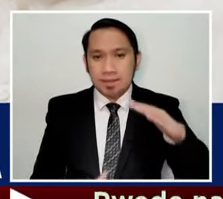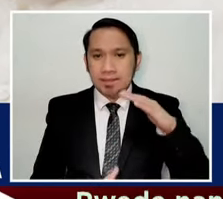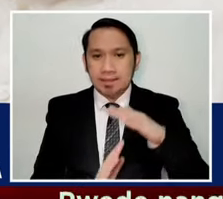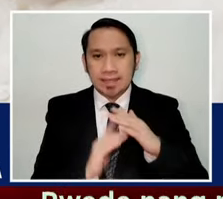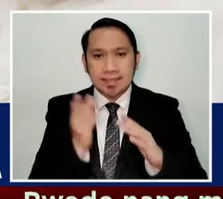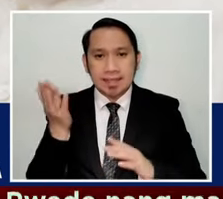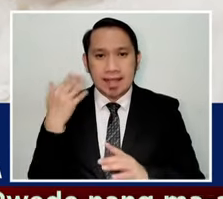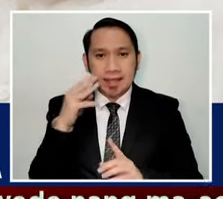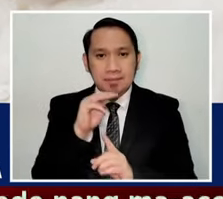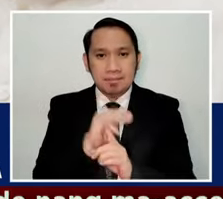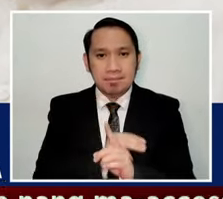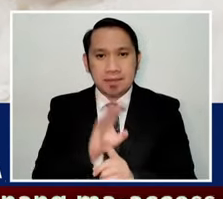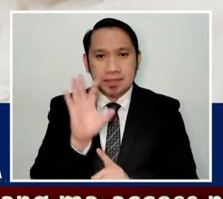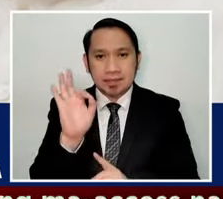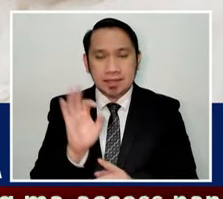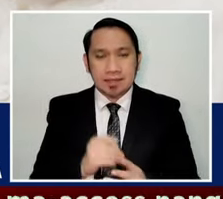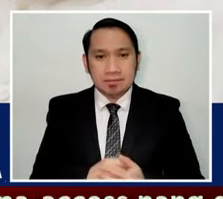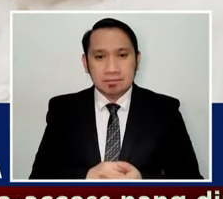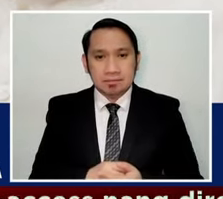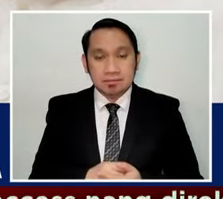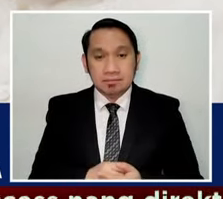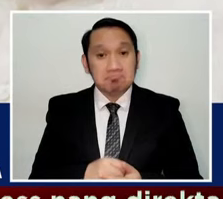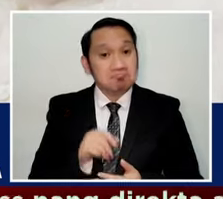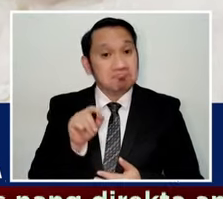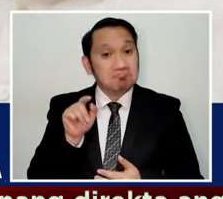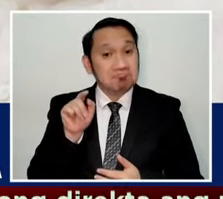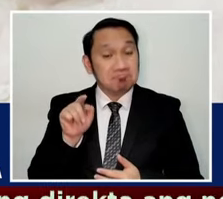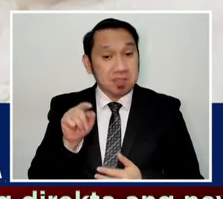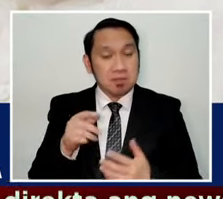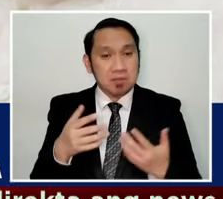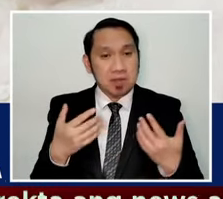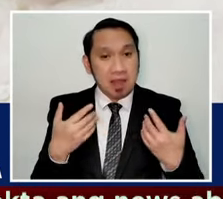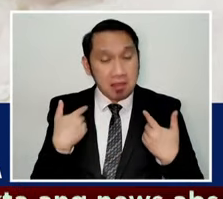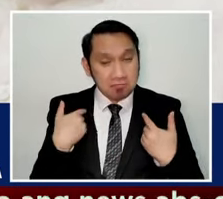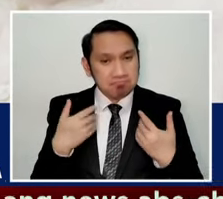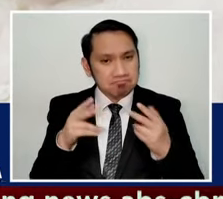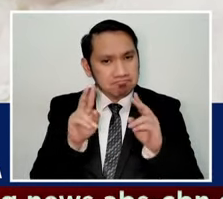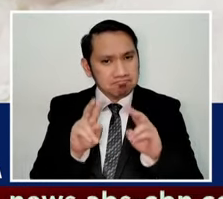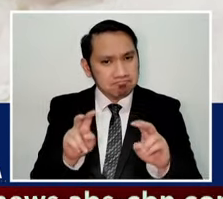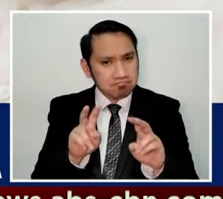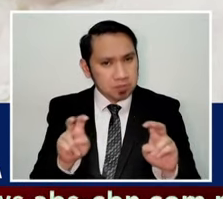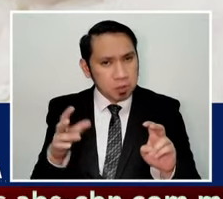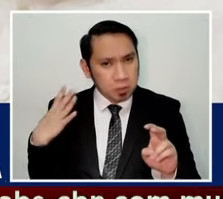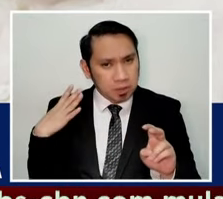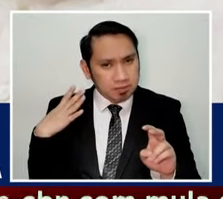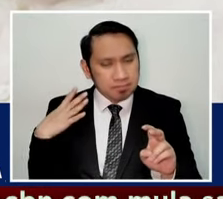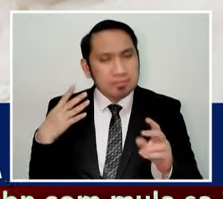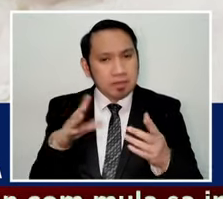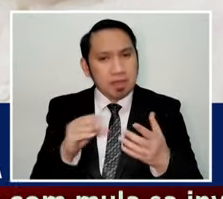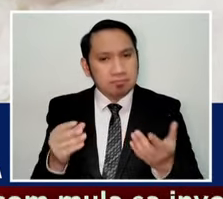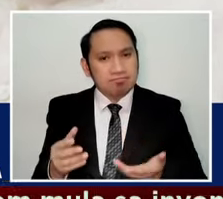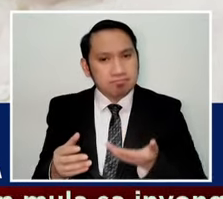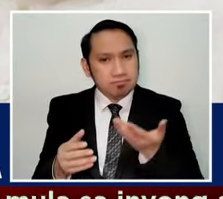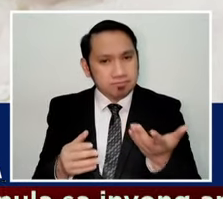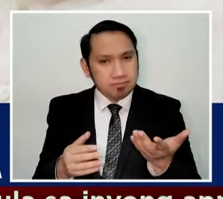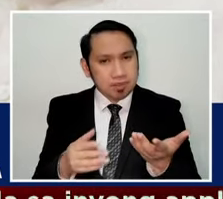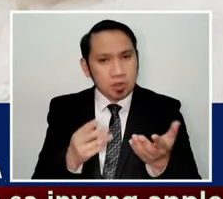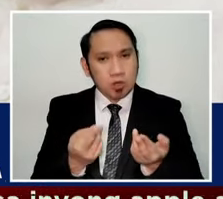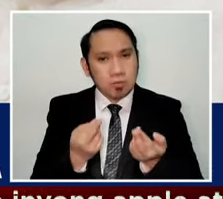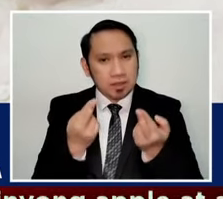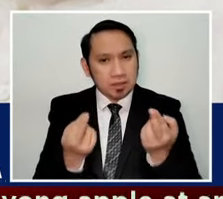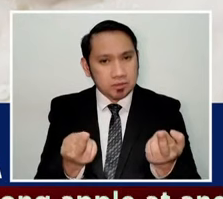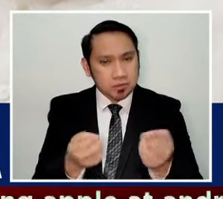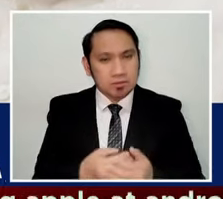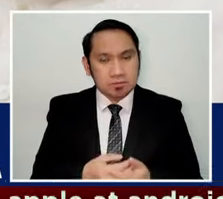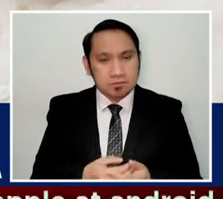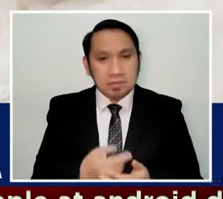9. Ayon kay Speaker, kikilos siya pag natapos na ang imbestigasyon at nagsumiti na ng rekomendasyon ang komite. Sinabi rin ni Romualdez